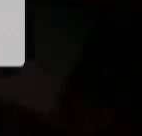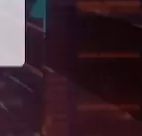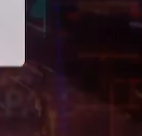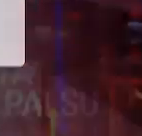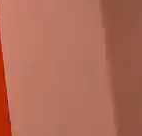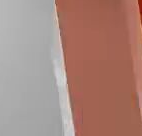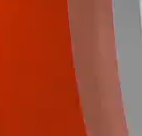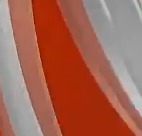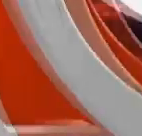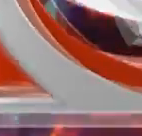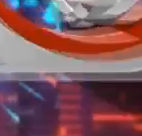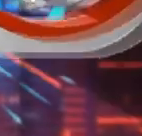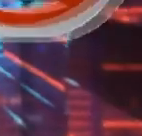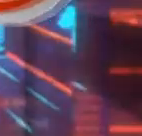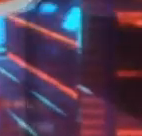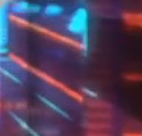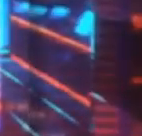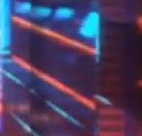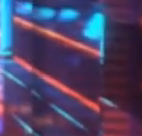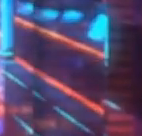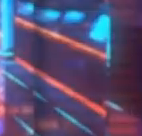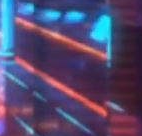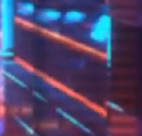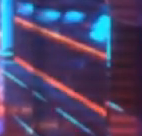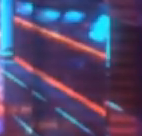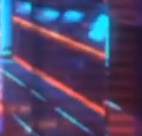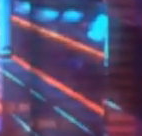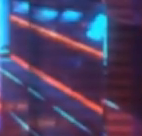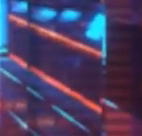hai hai hai juga